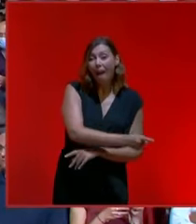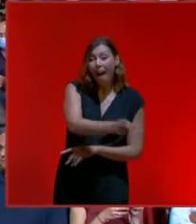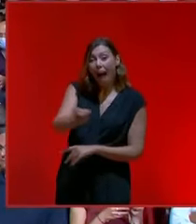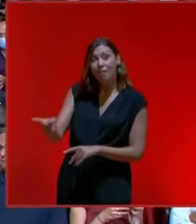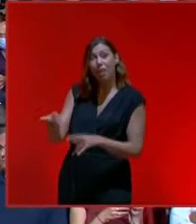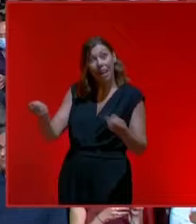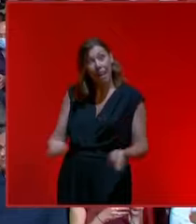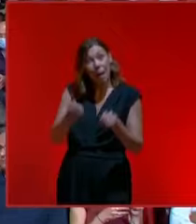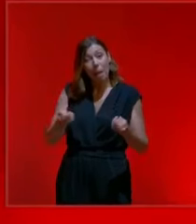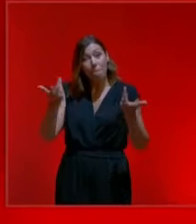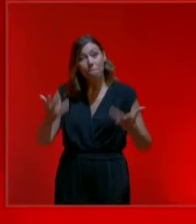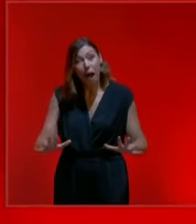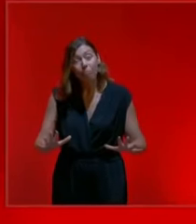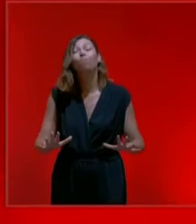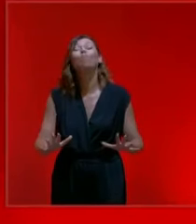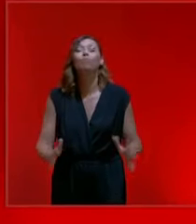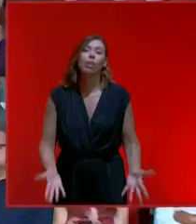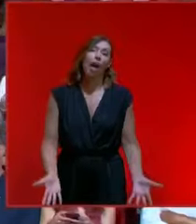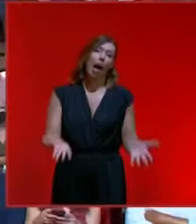δεν το κάναμε με επάρκεια.